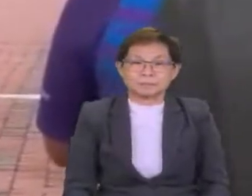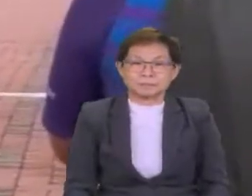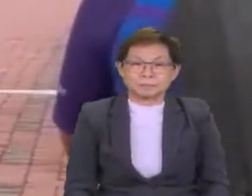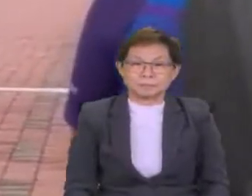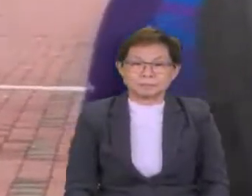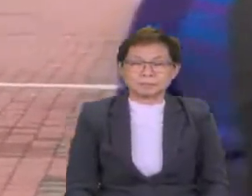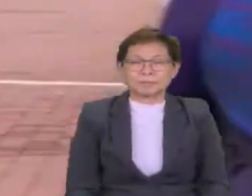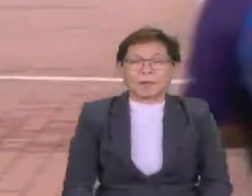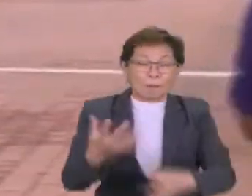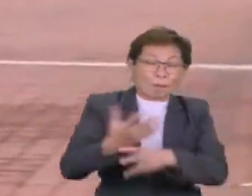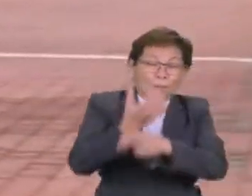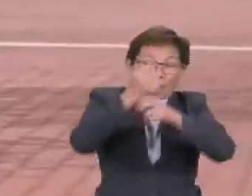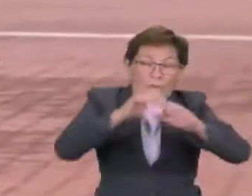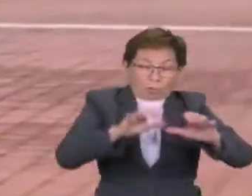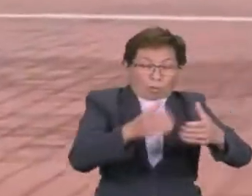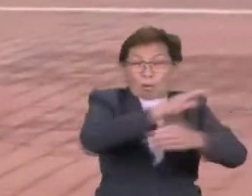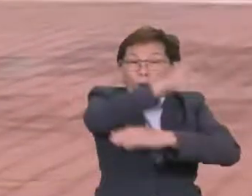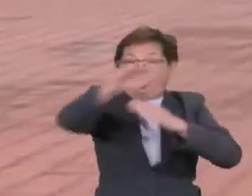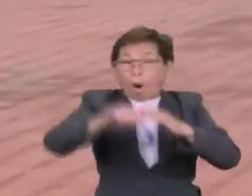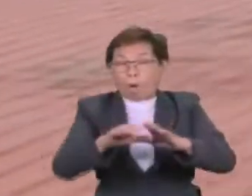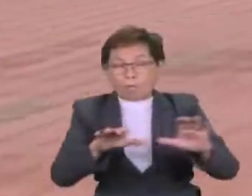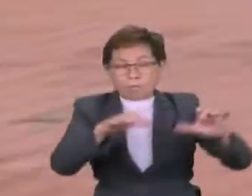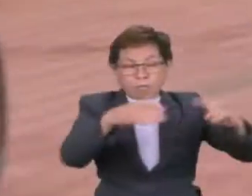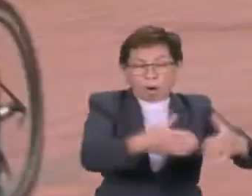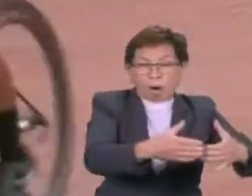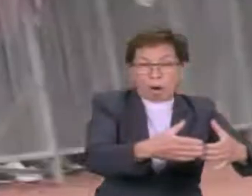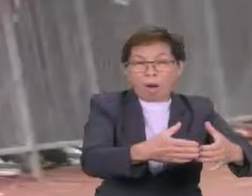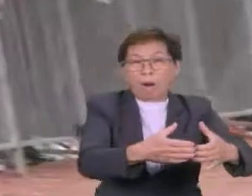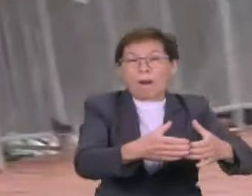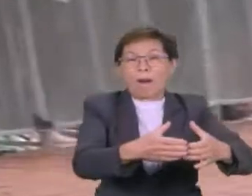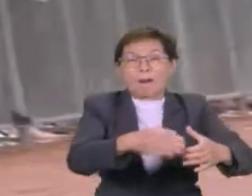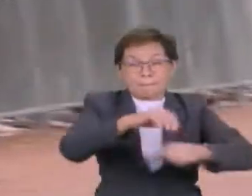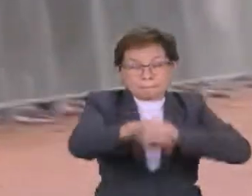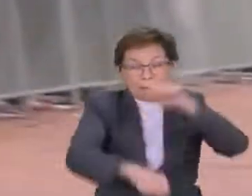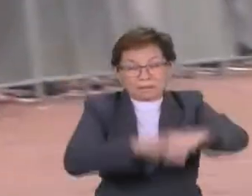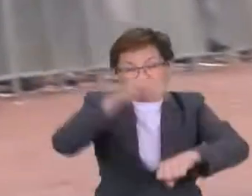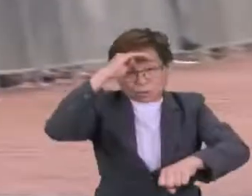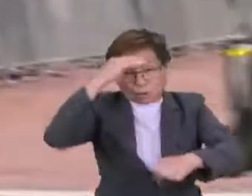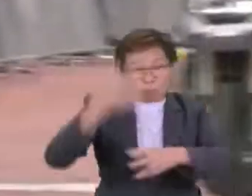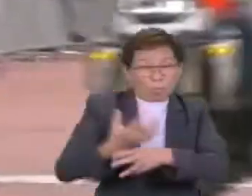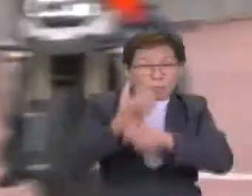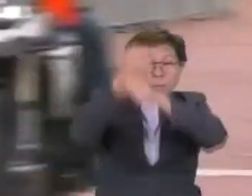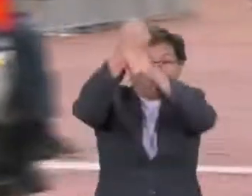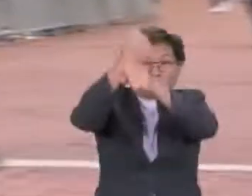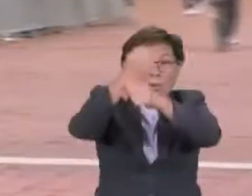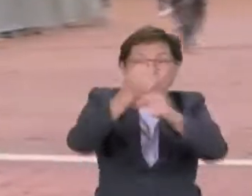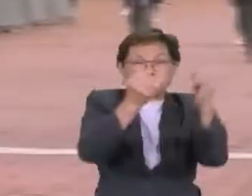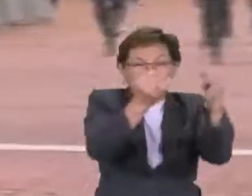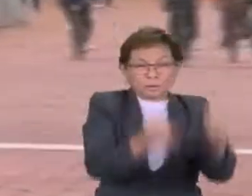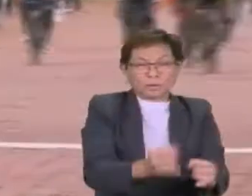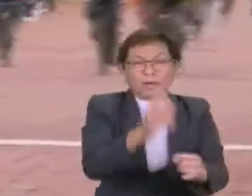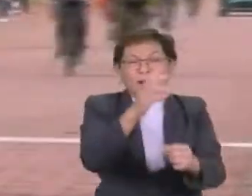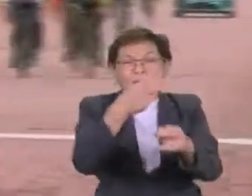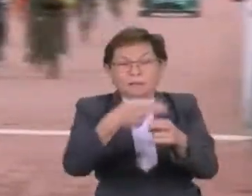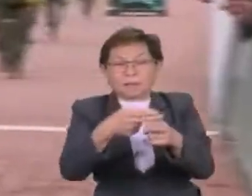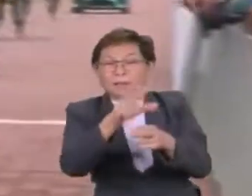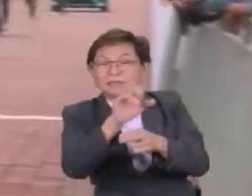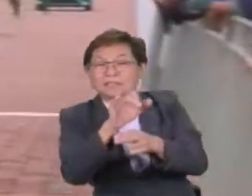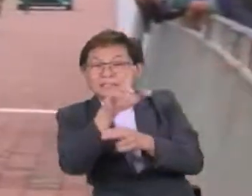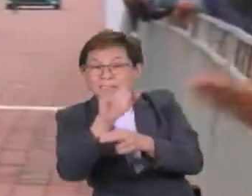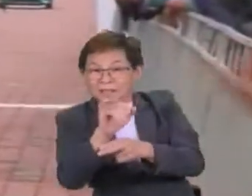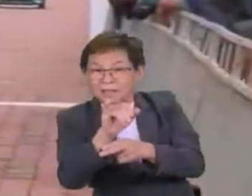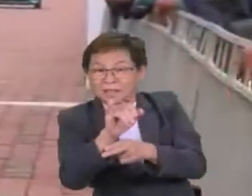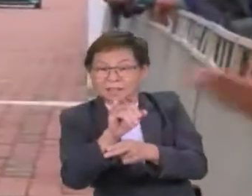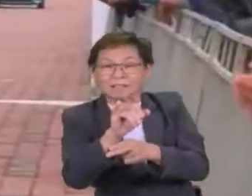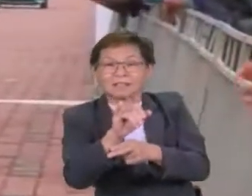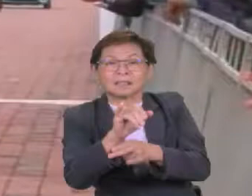Hai selain memenangi kategori keseluruhan berpasukan kem basica Jokowi juga mengungguli kategori individu menurut Siti Nur Adiba